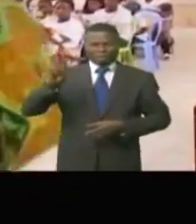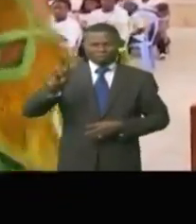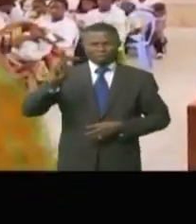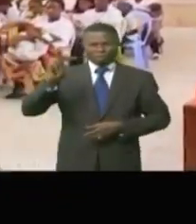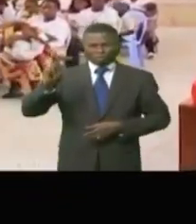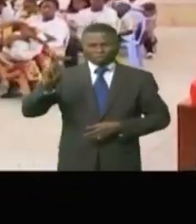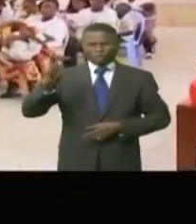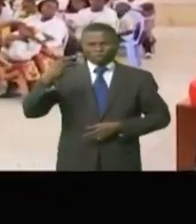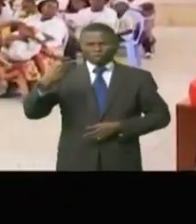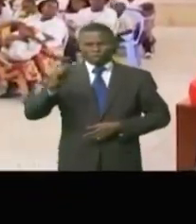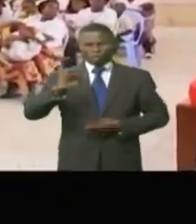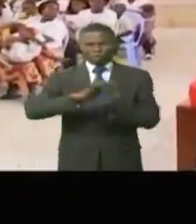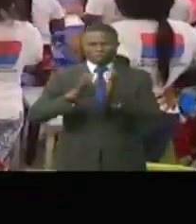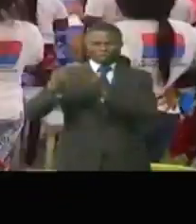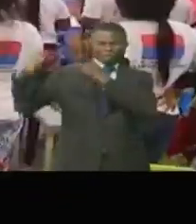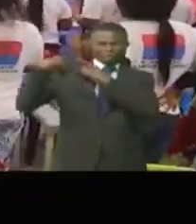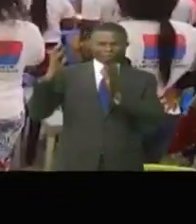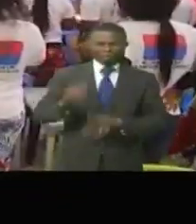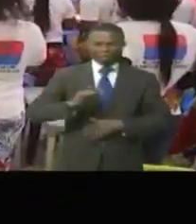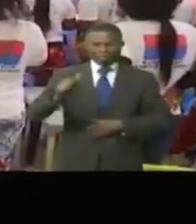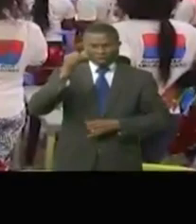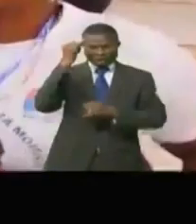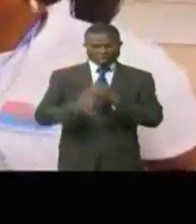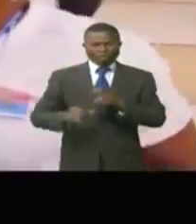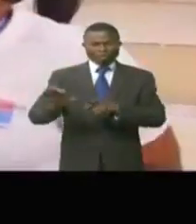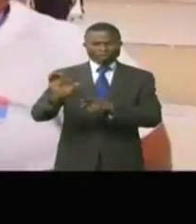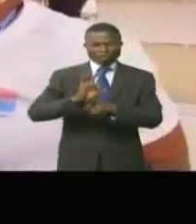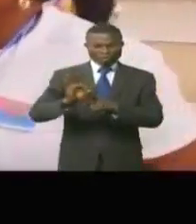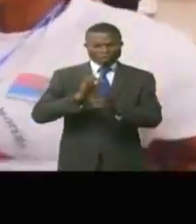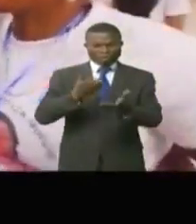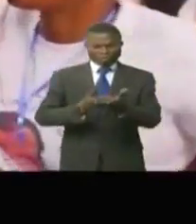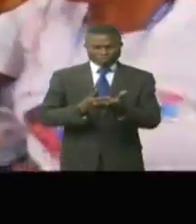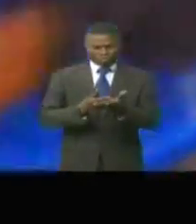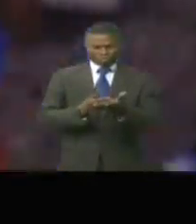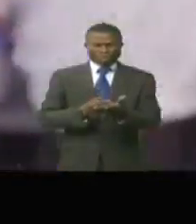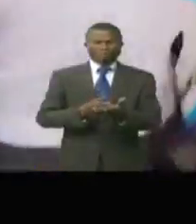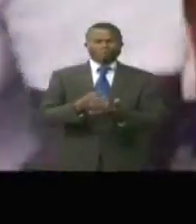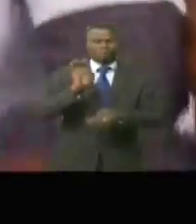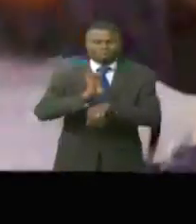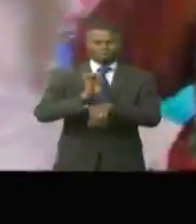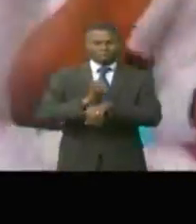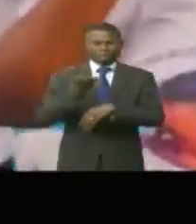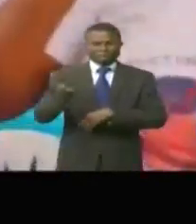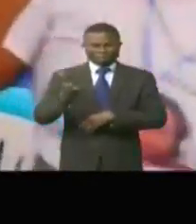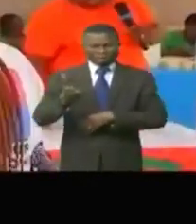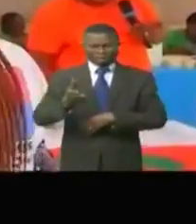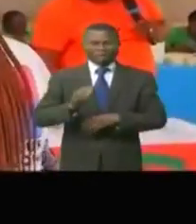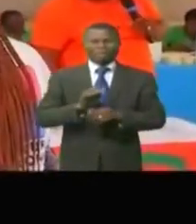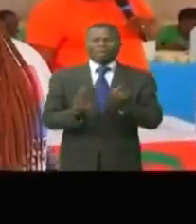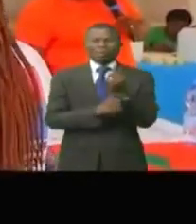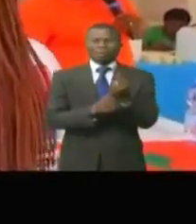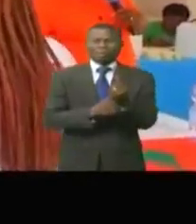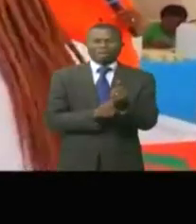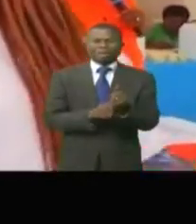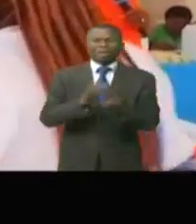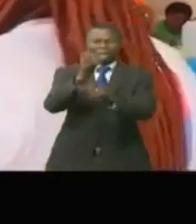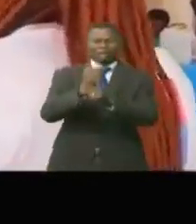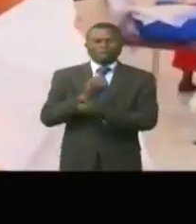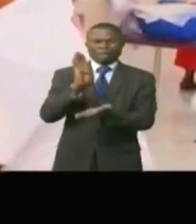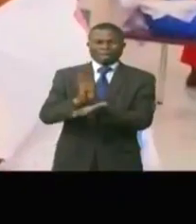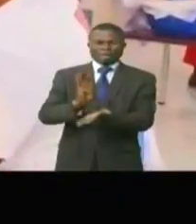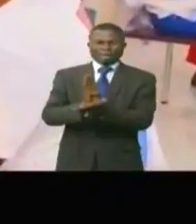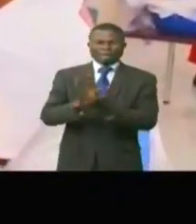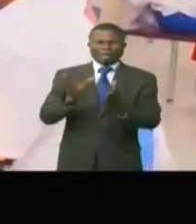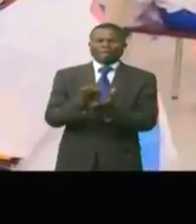leur autonomisation. À la clôture des travaux à Saint-Christophe, les participants ont reçu des brevets accompagnés